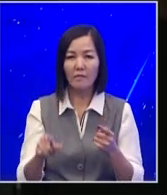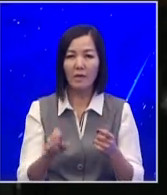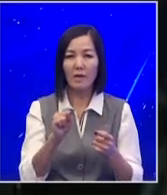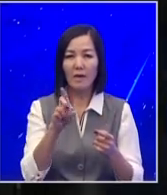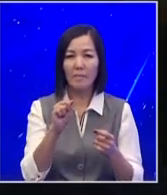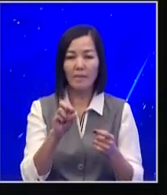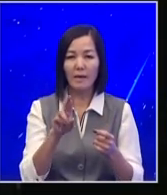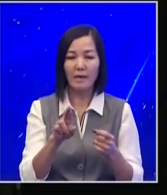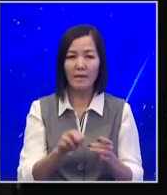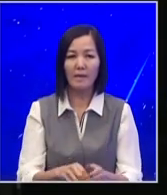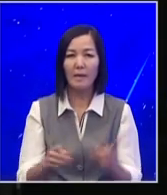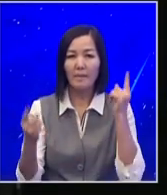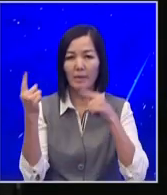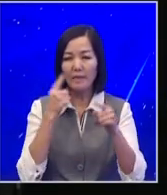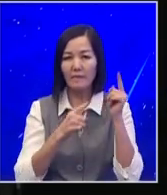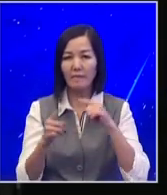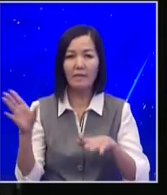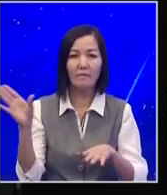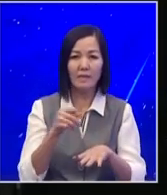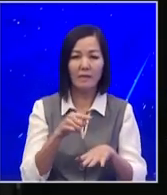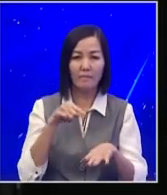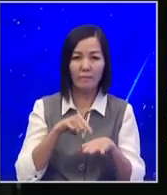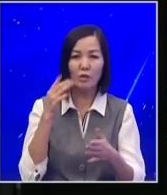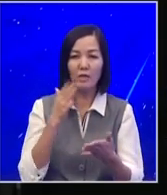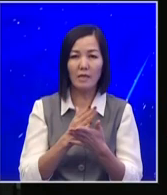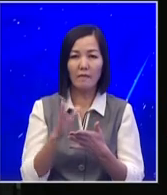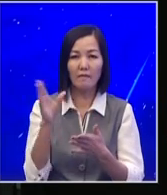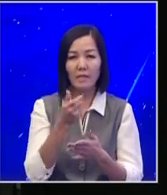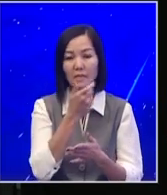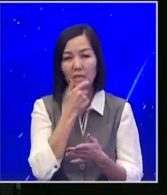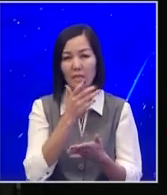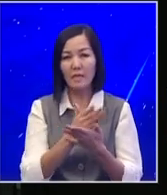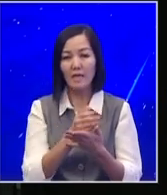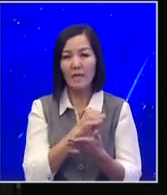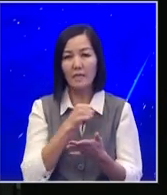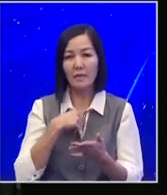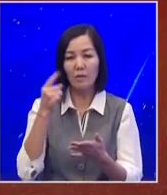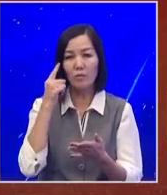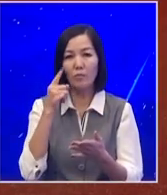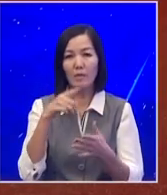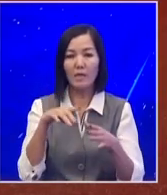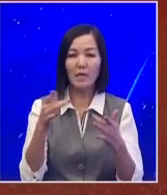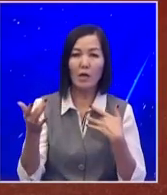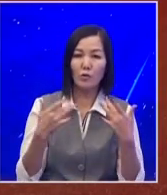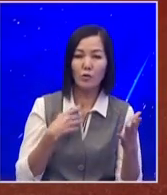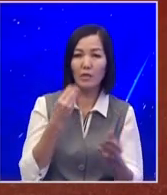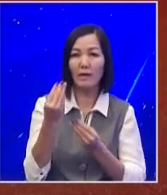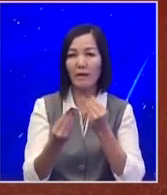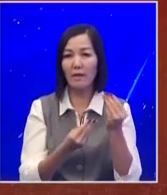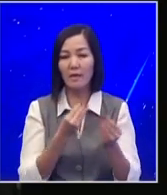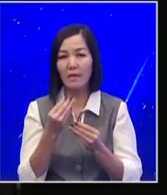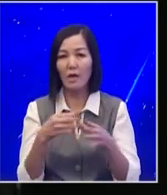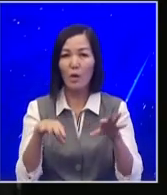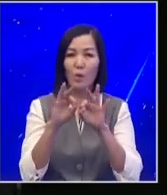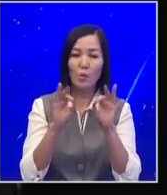Я думаю, что это произведение смогло произвести достойное впечатление на зрителя. Судите сами. Талантливая актерская игра, безупречное